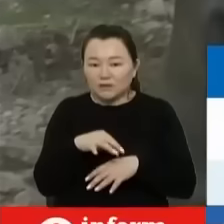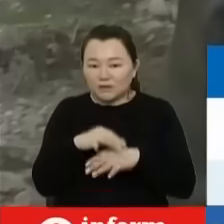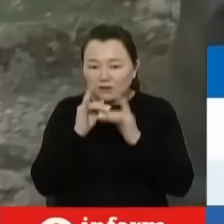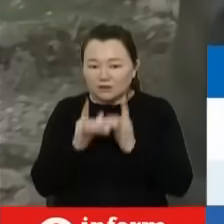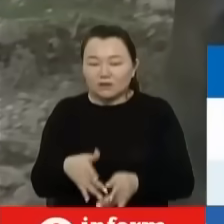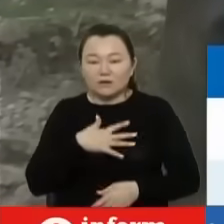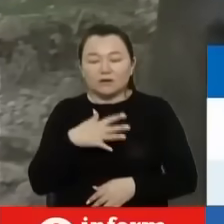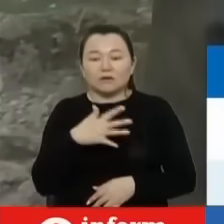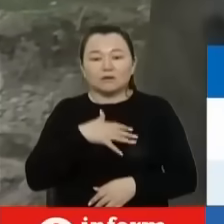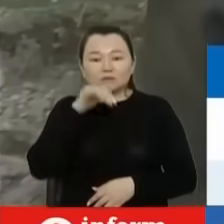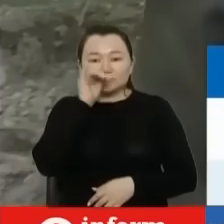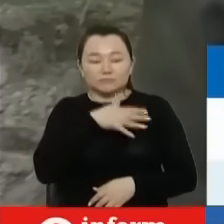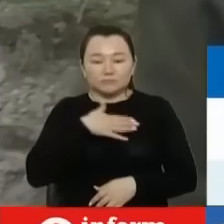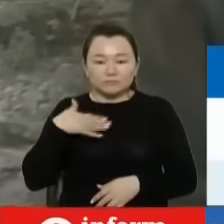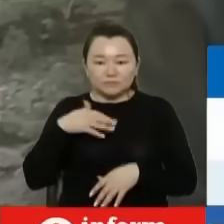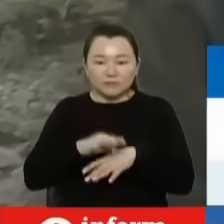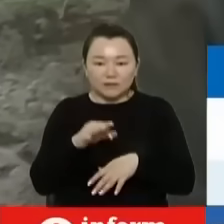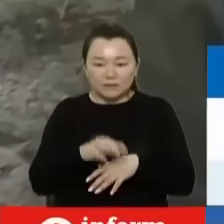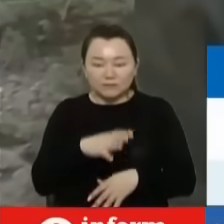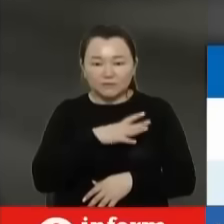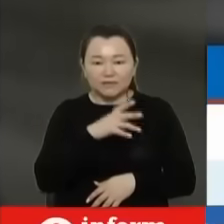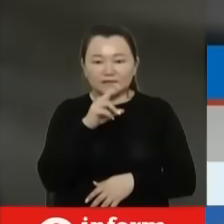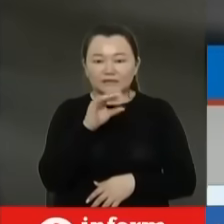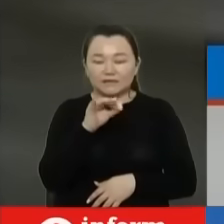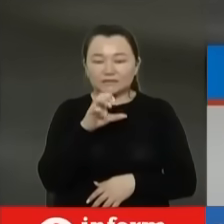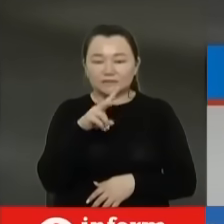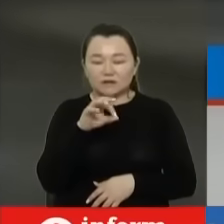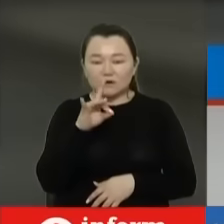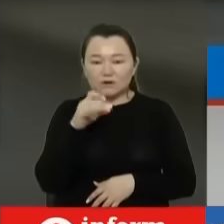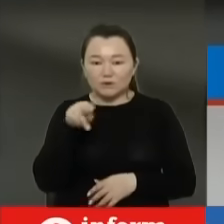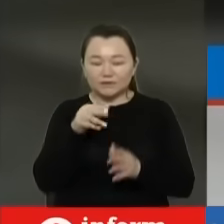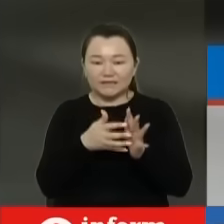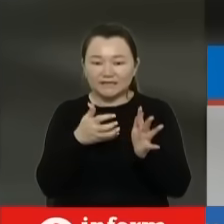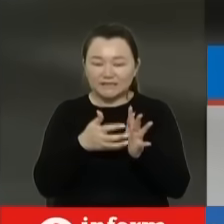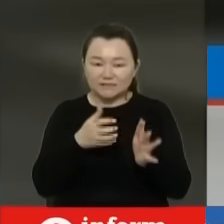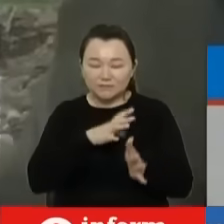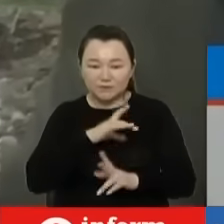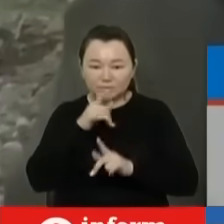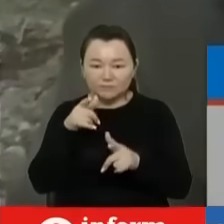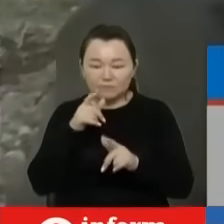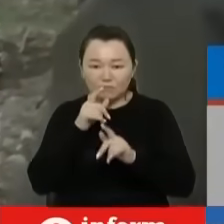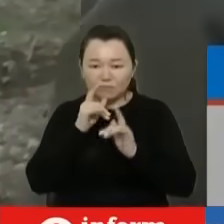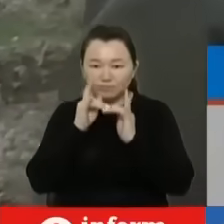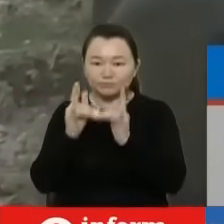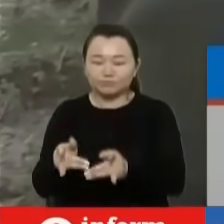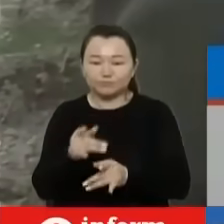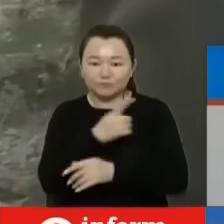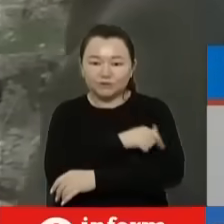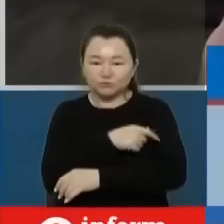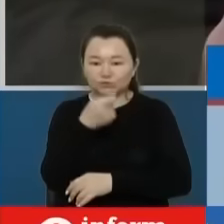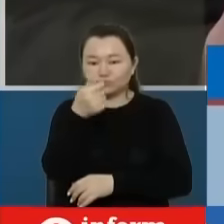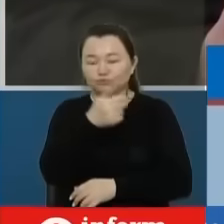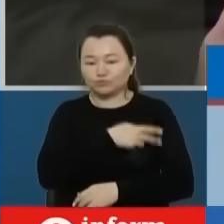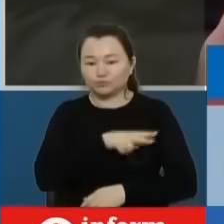ауа жетпей, не дейді ғой, кислородный недостаток дейді ме? Сонымен түсіп больницаға. Өліп қалып жатып шықтық